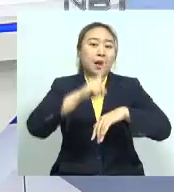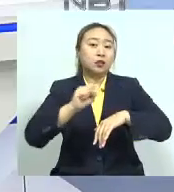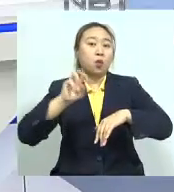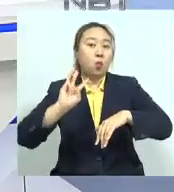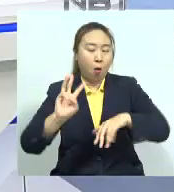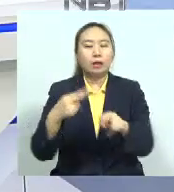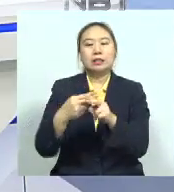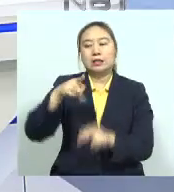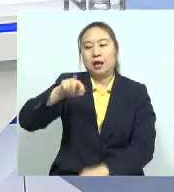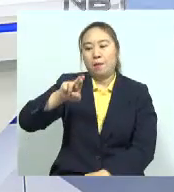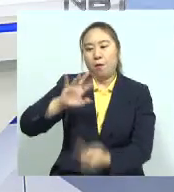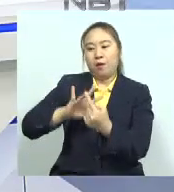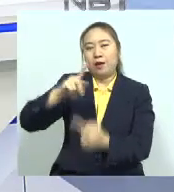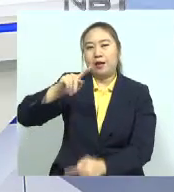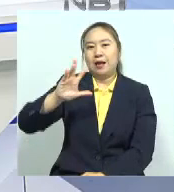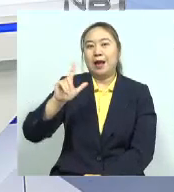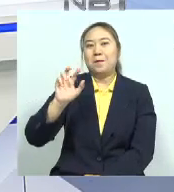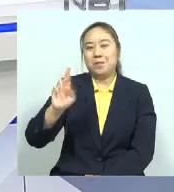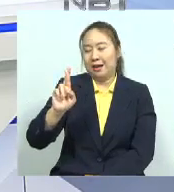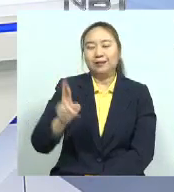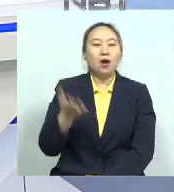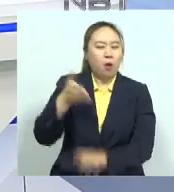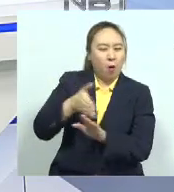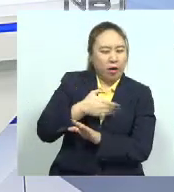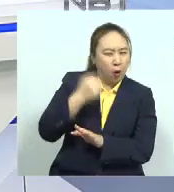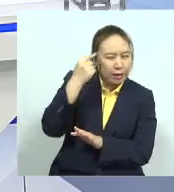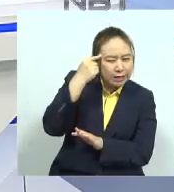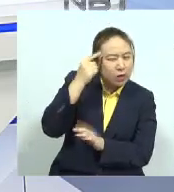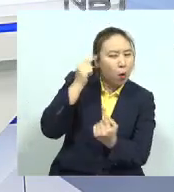ภาก็คือคุณพรเพชรวิชิตชลชัยซึ่งก็เป็นไปตามโผก่อนหน้านี้นั่นเองนะคะ ครับผม